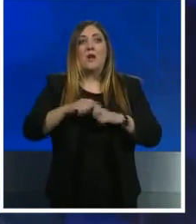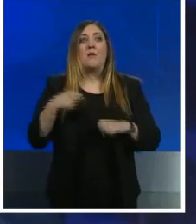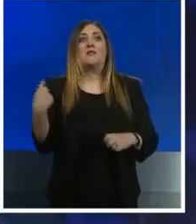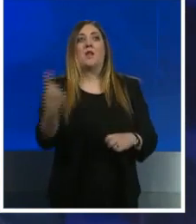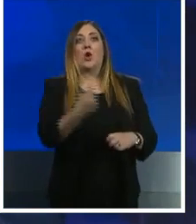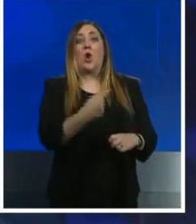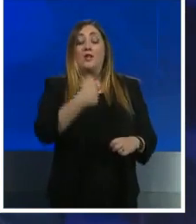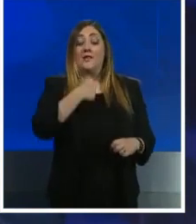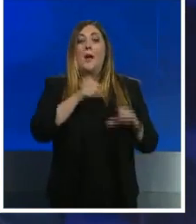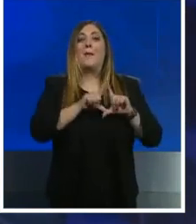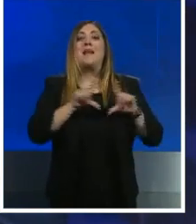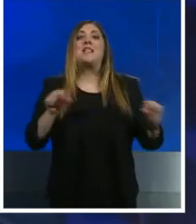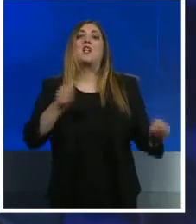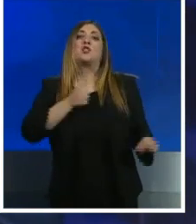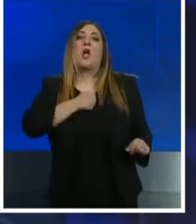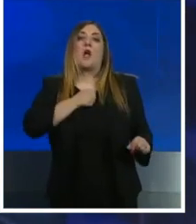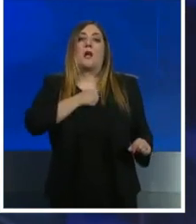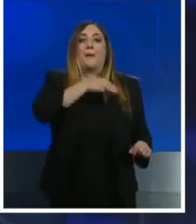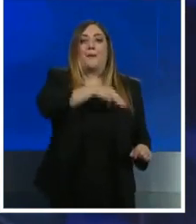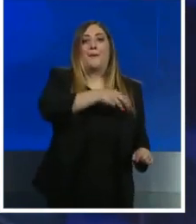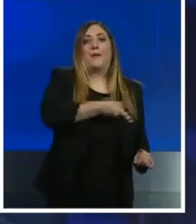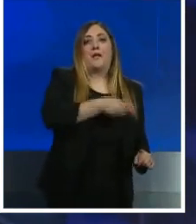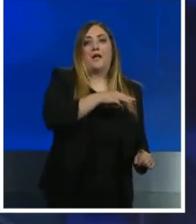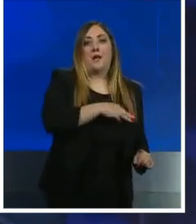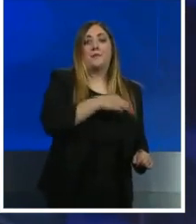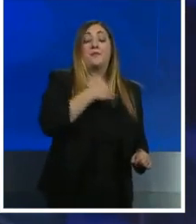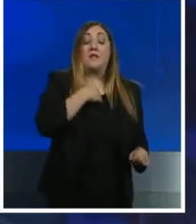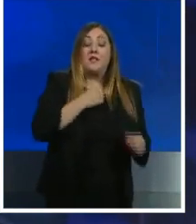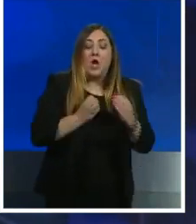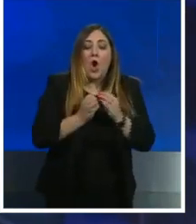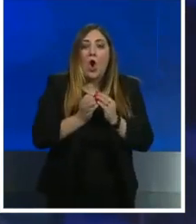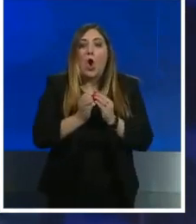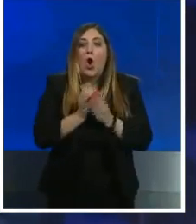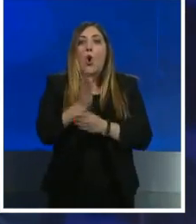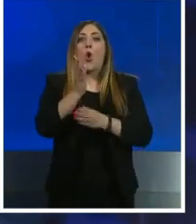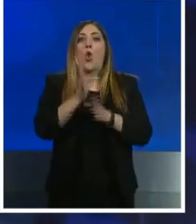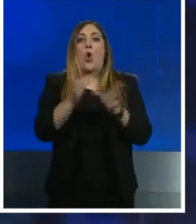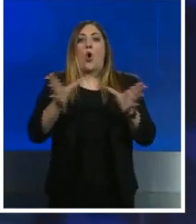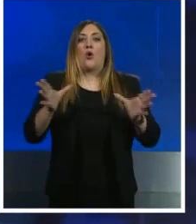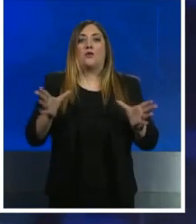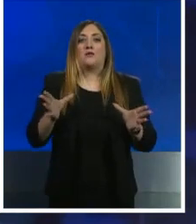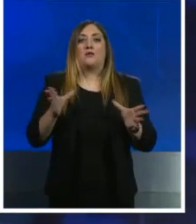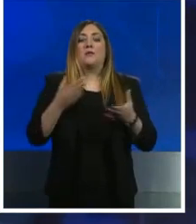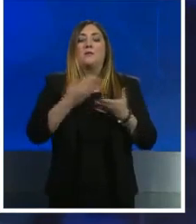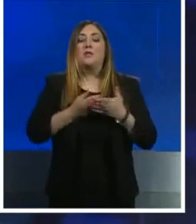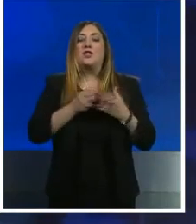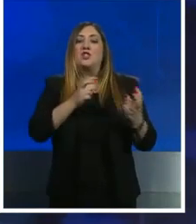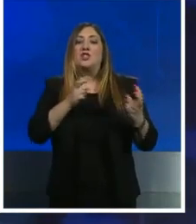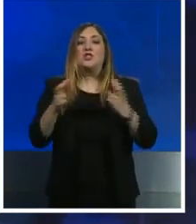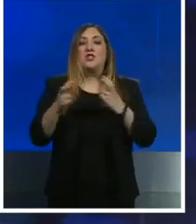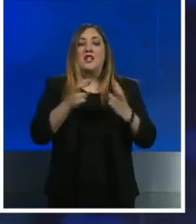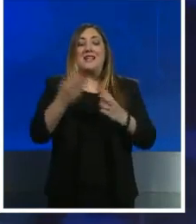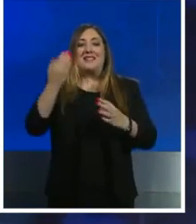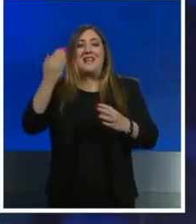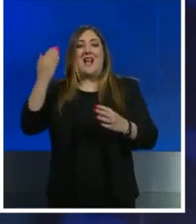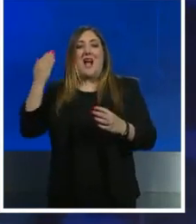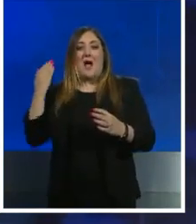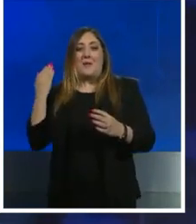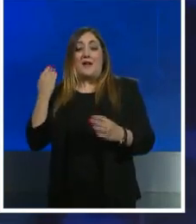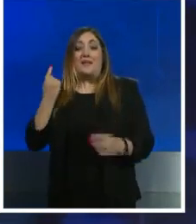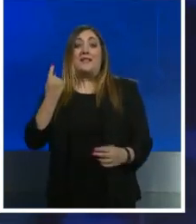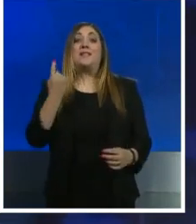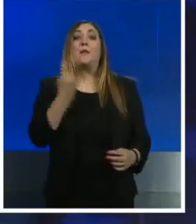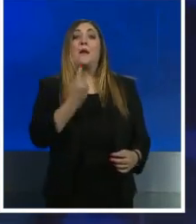il-messaġġ tal-Moviment Patriotti Maltin. Jiena ħloqt il-Moviment Patriotti Maltin biex dik il-ġlieda U dawk il-valuri